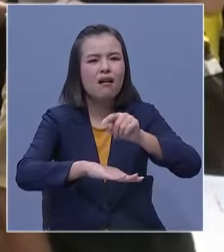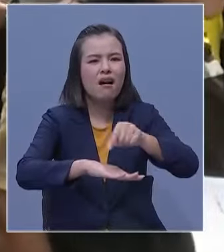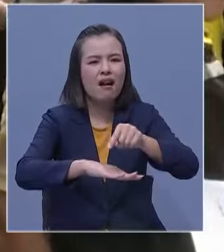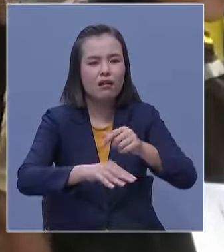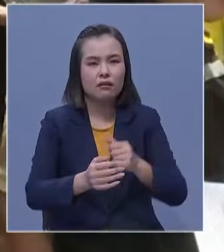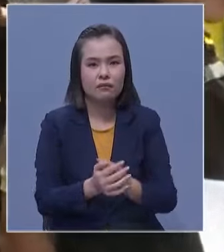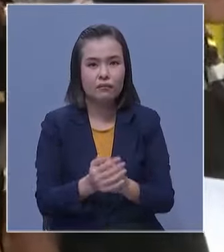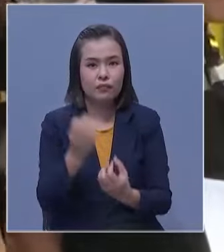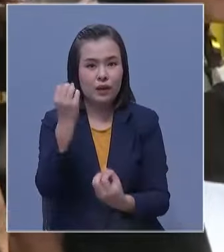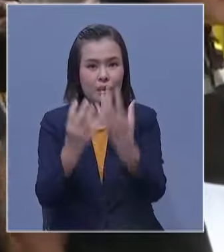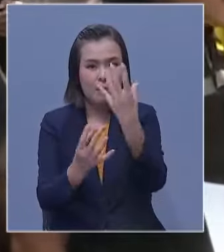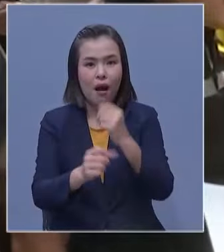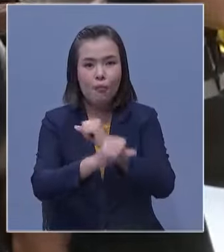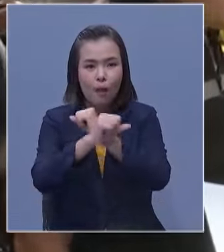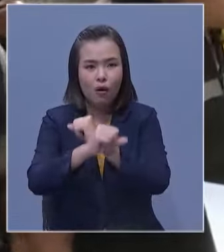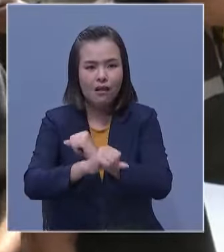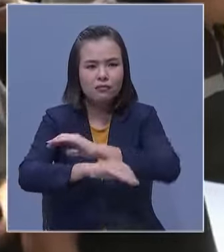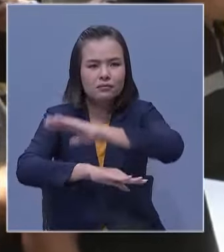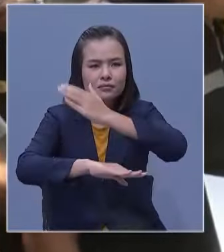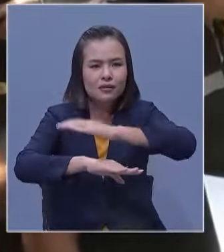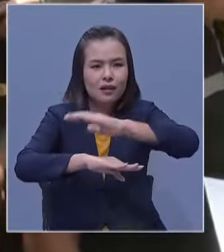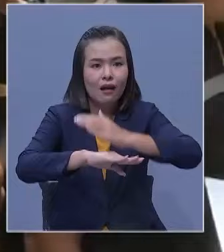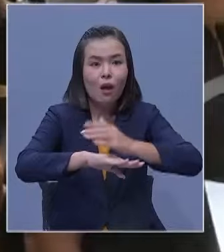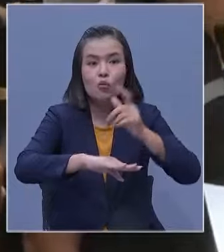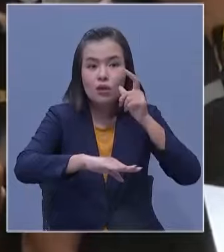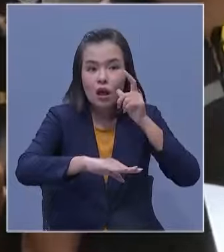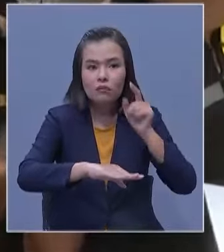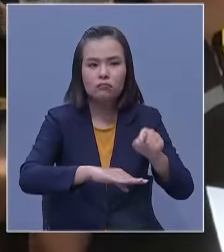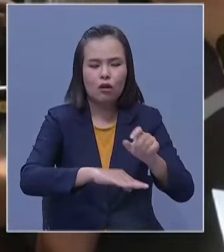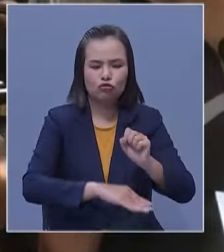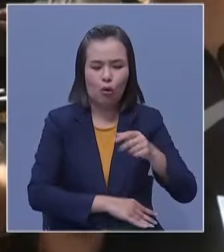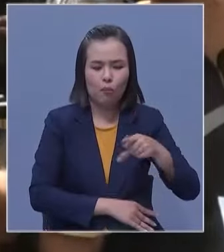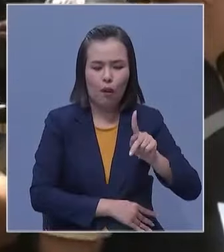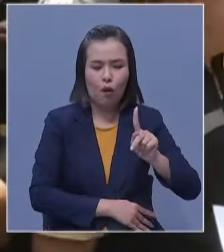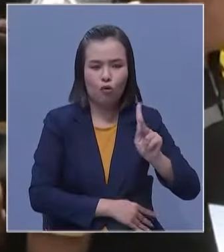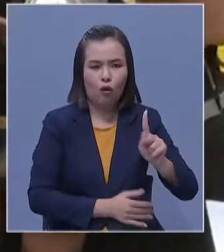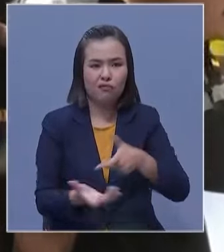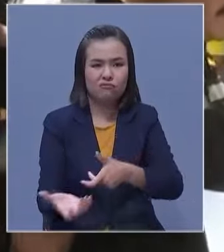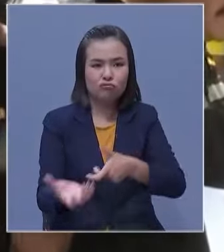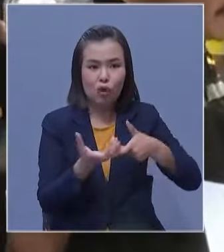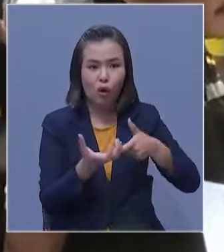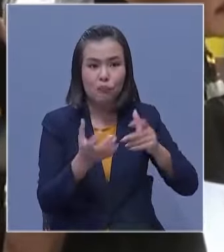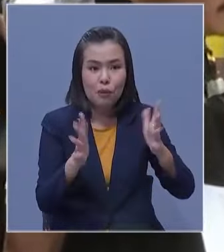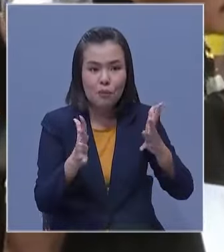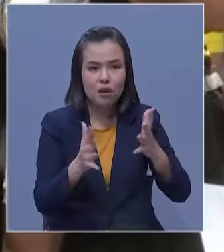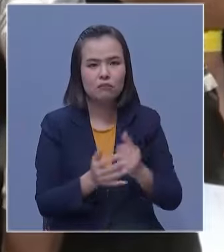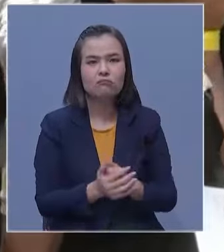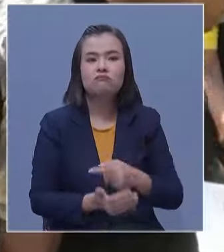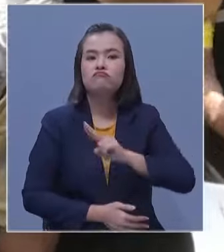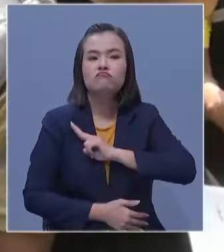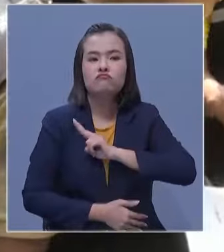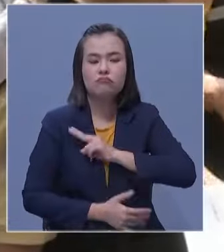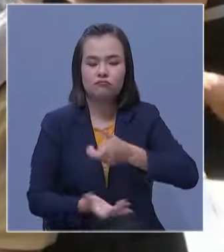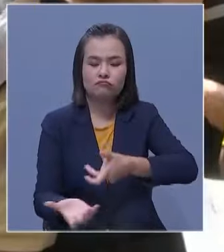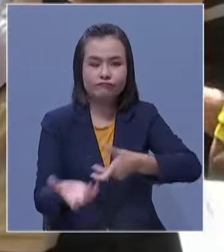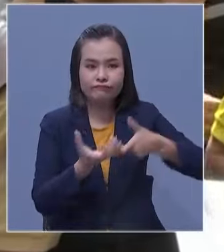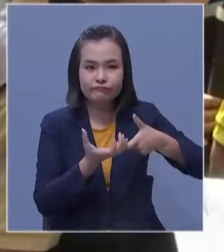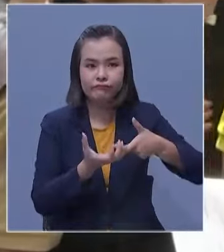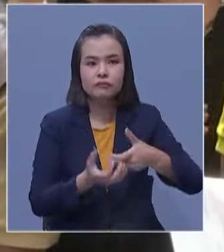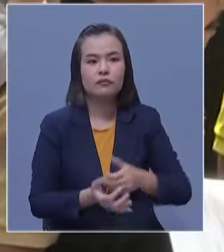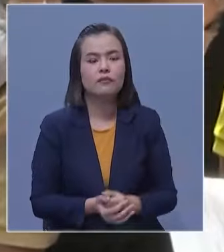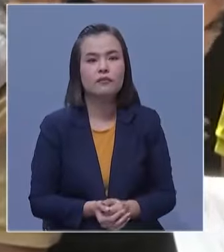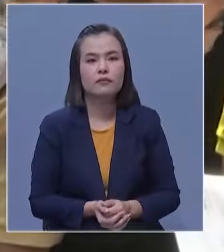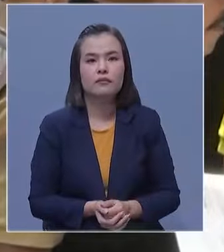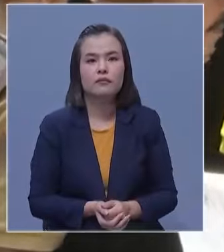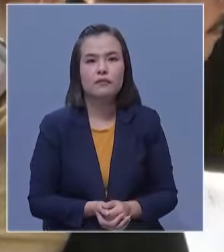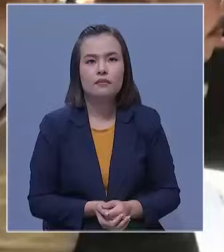รุกล้ำแนวเขตอุทยานเขาใหญ่แต่สปกกลับไม่ยอมถอนออกนี่ก็เลยดำเนินการถอนซะแบบนี้นะครับขณะที่